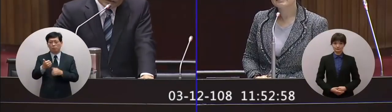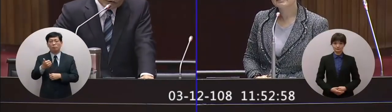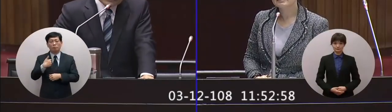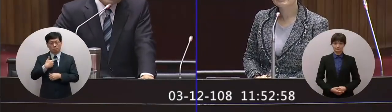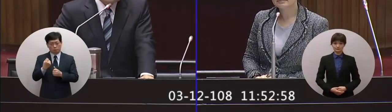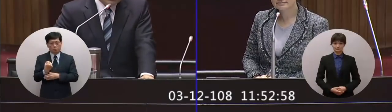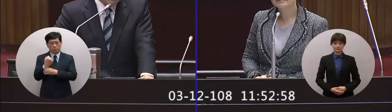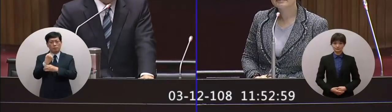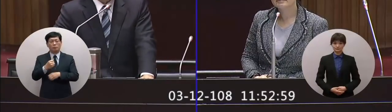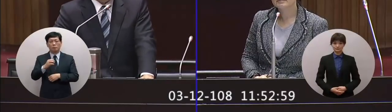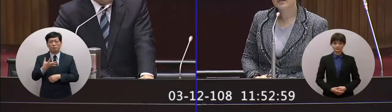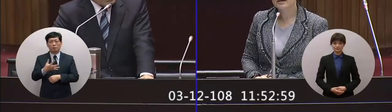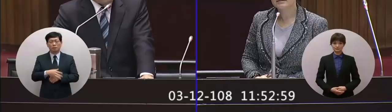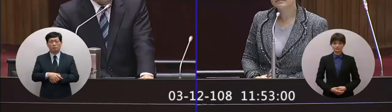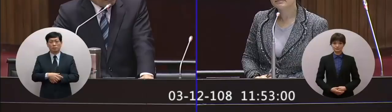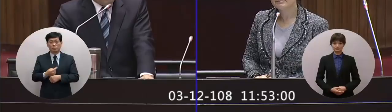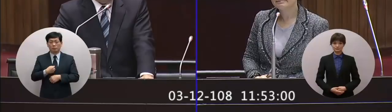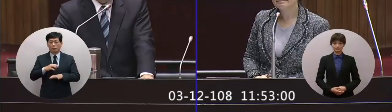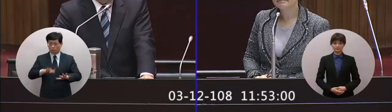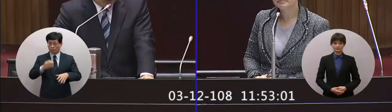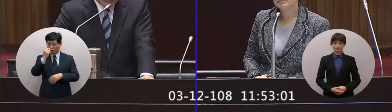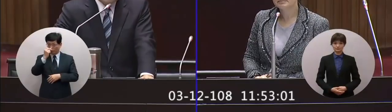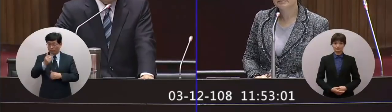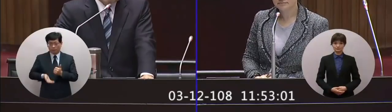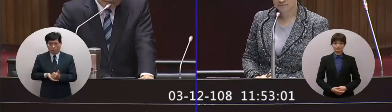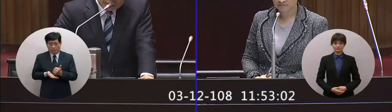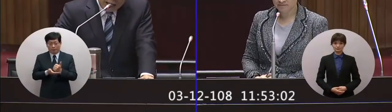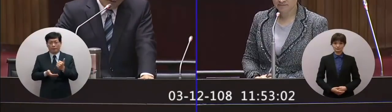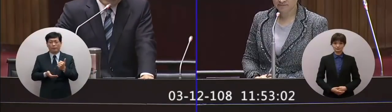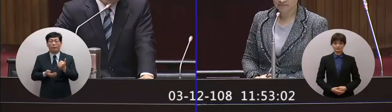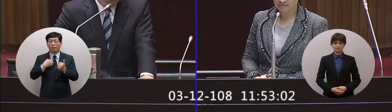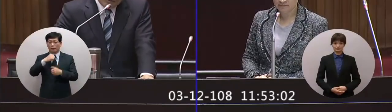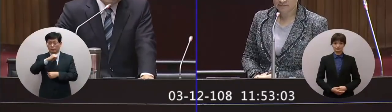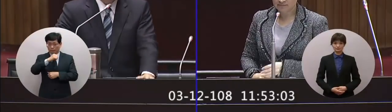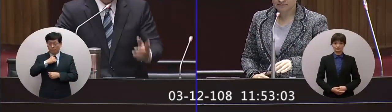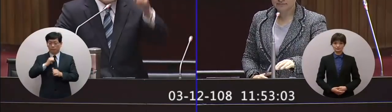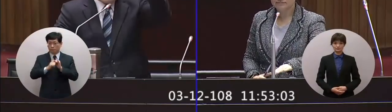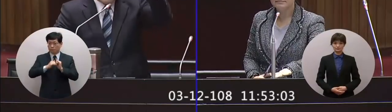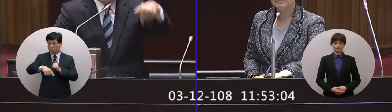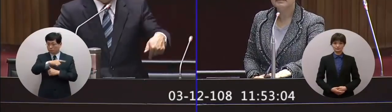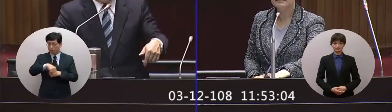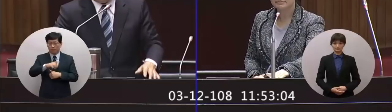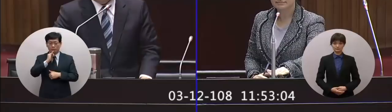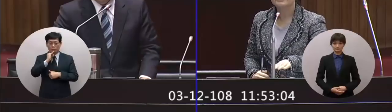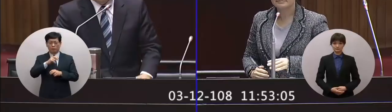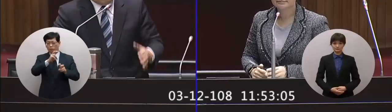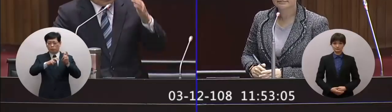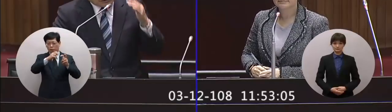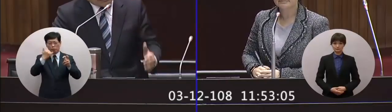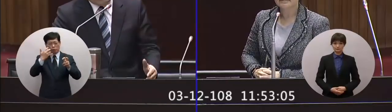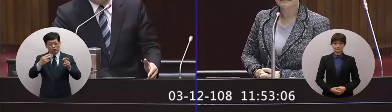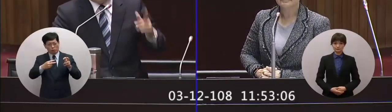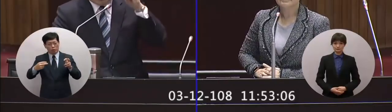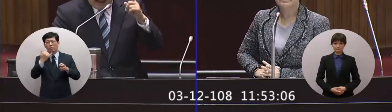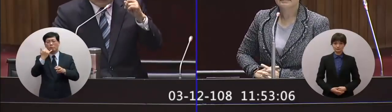我也很支持。因为我现在特别鼓励台湾国民上山下海，因